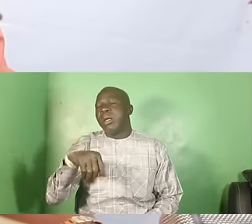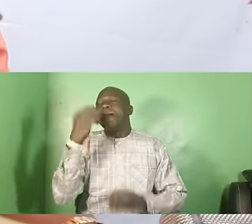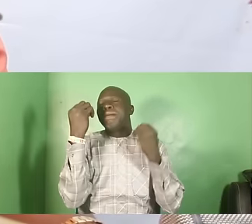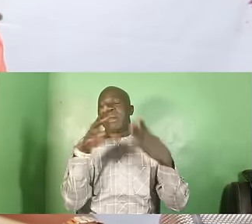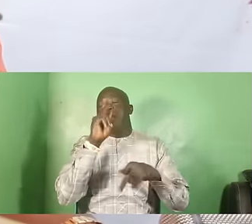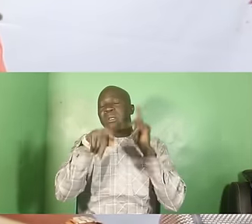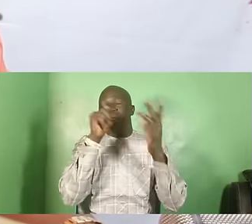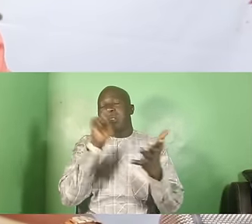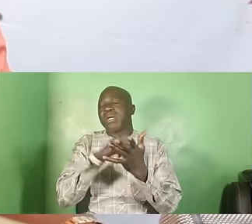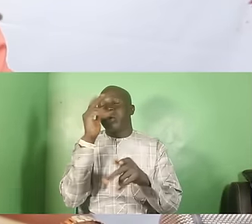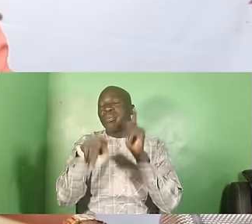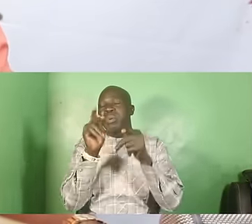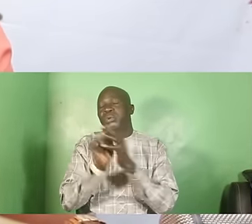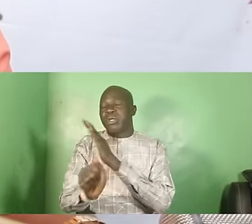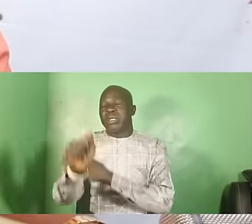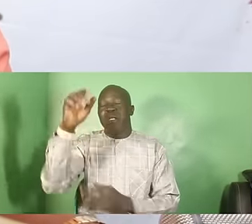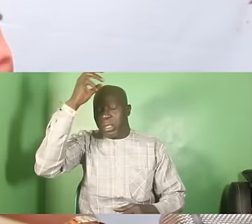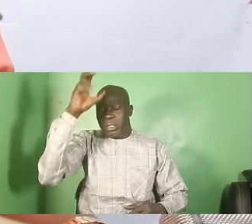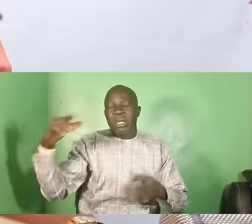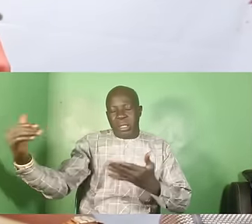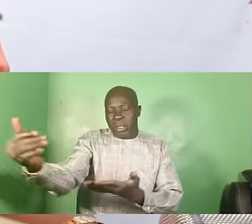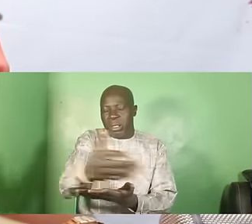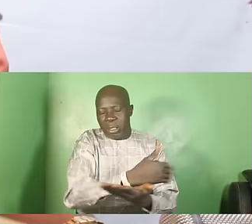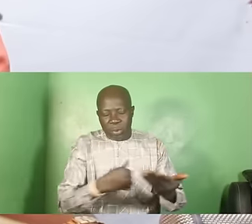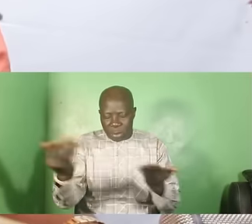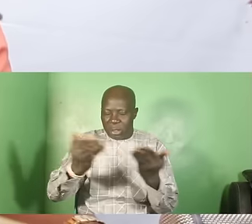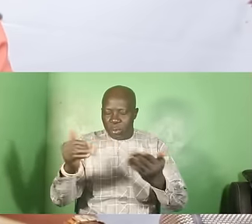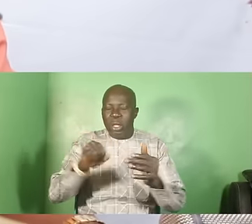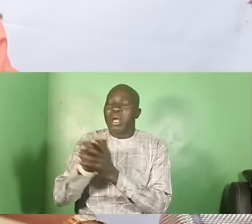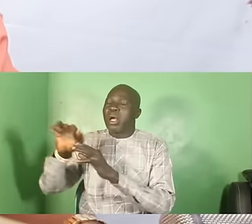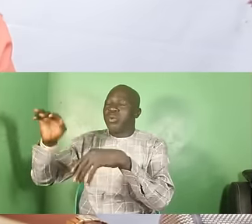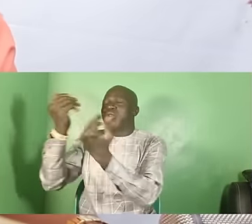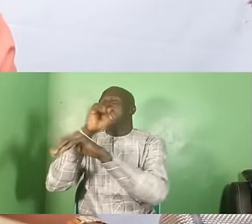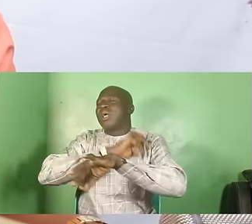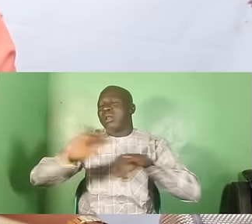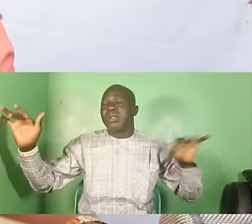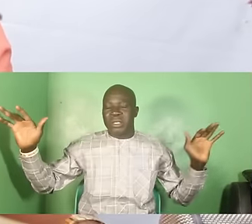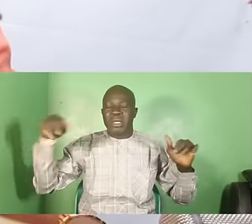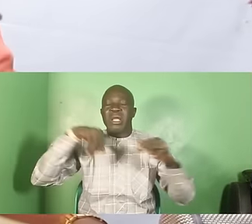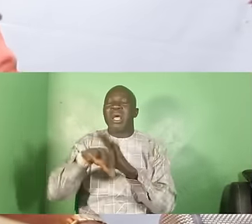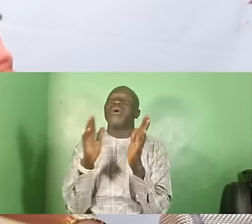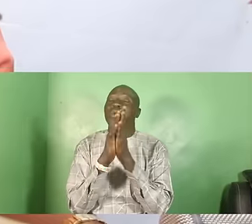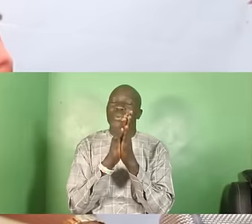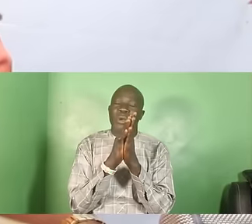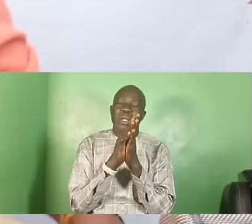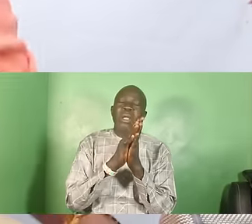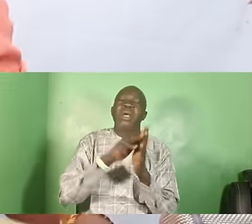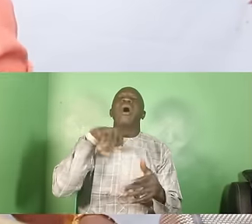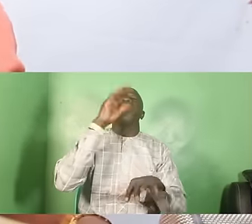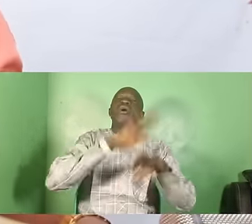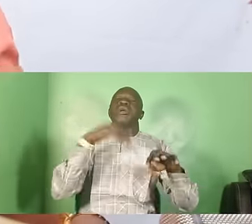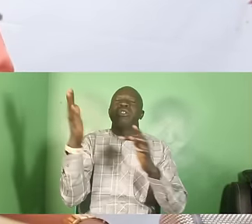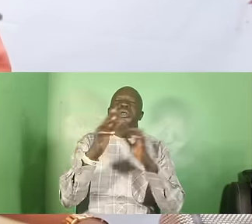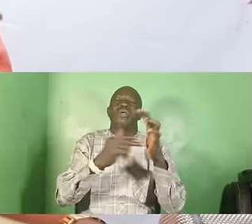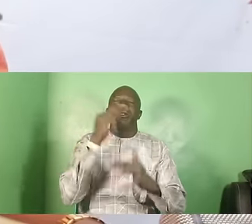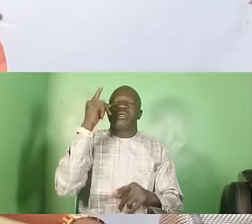Ọgọ́rọ̀ ènìyàn. Ní Sàtánì ti kó lẹ́rú. Satan have escaped. Tó ti kó lẹ́rú. He have escaped. Tó ti sọ mọ́dà horo. He take away their promise. Olúwa gbàdúrà. Ẹ pé orúkọ